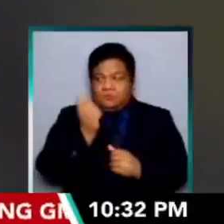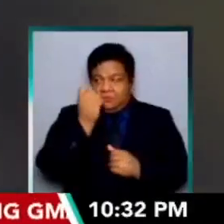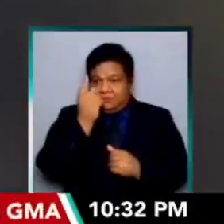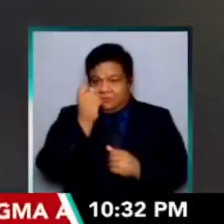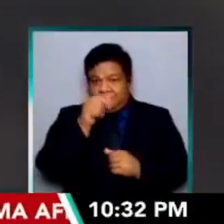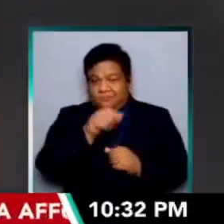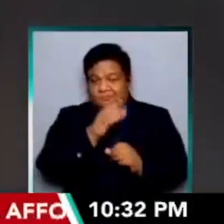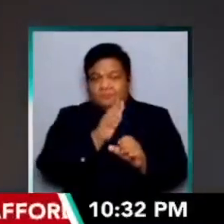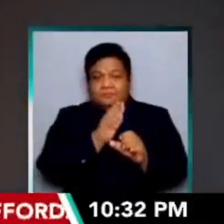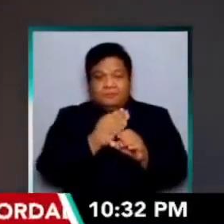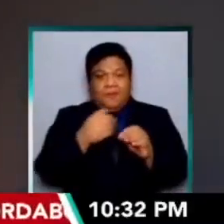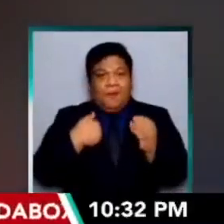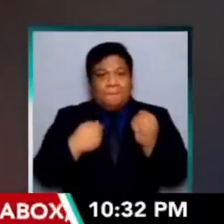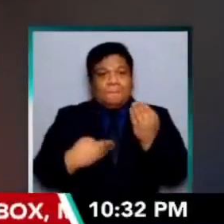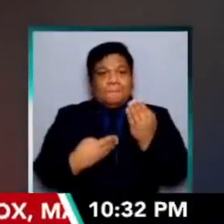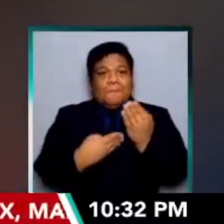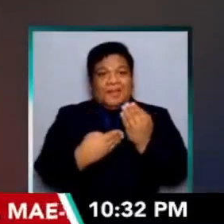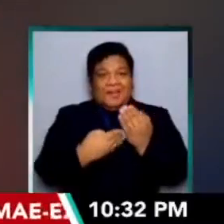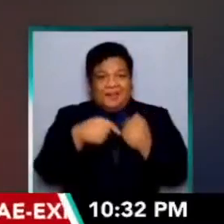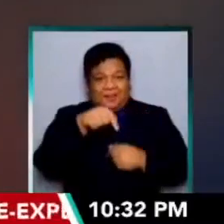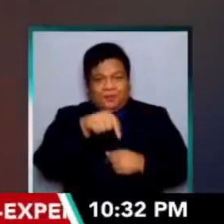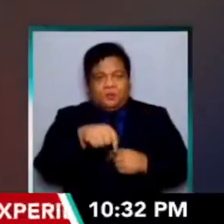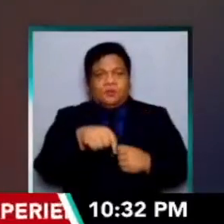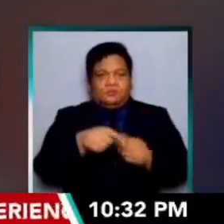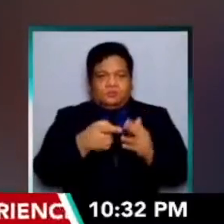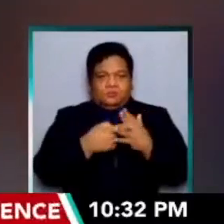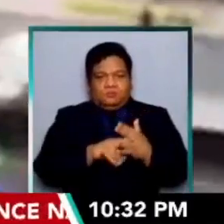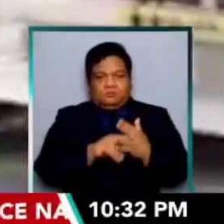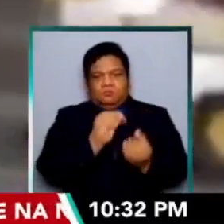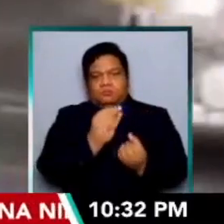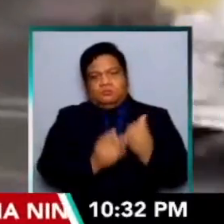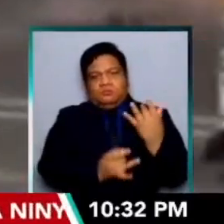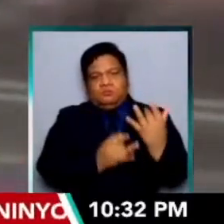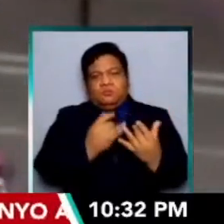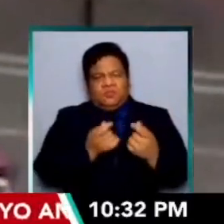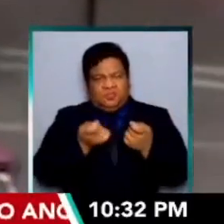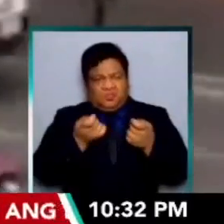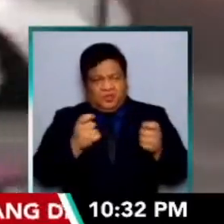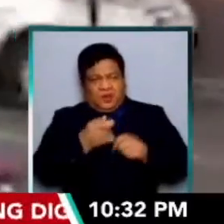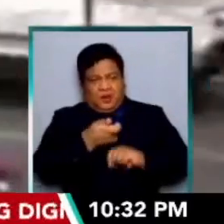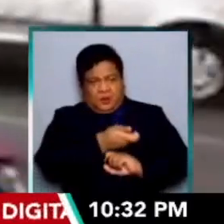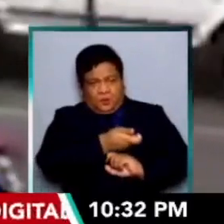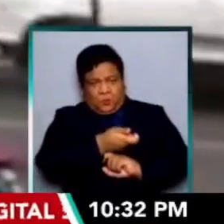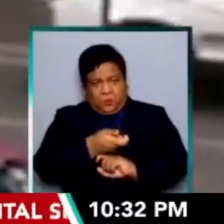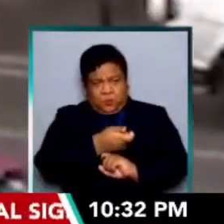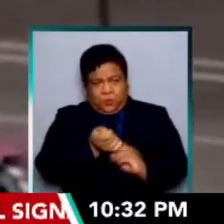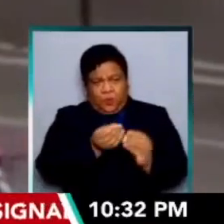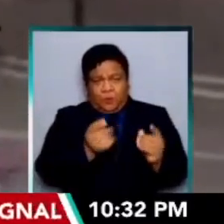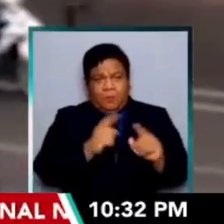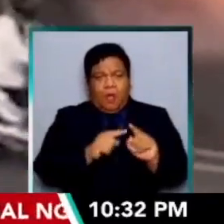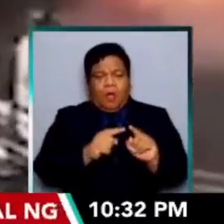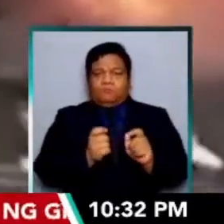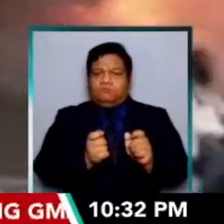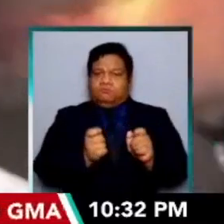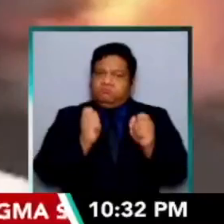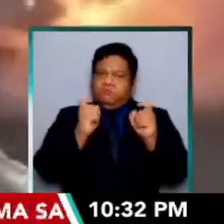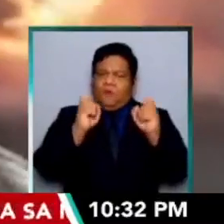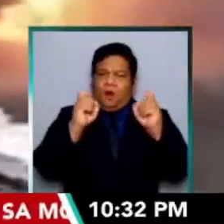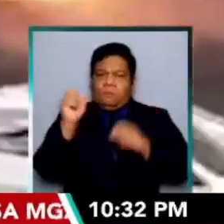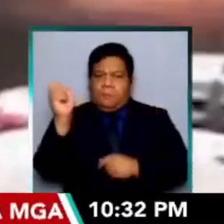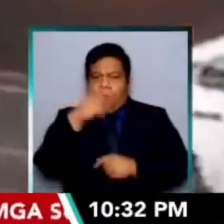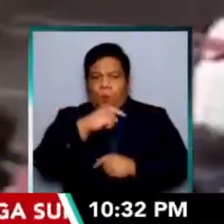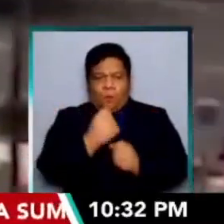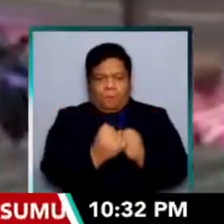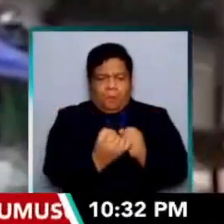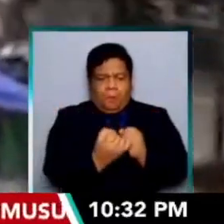nagsimula ang apoy. Sinubukan daw nilang apulahin ang apoy pero mabilis nitong nilamon ang malaking bahagi ng bus.